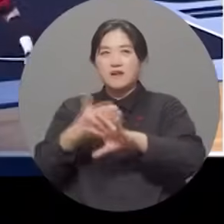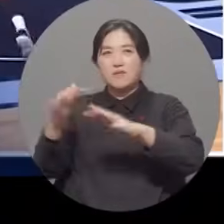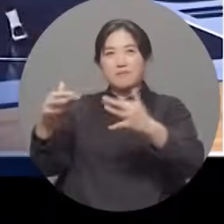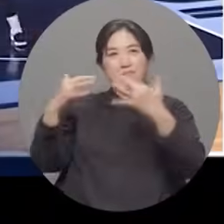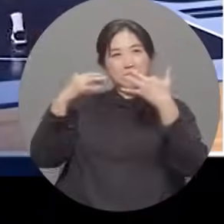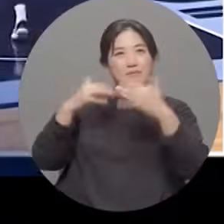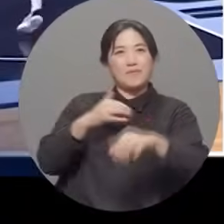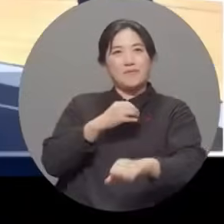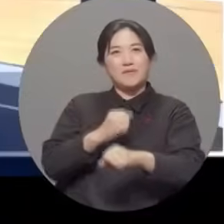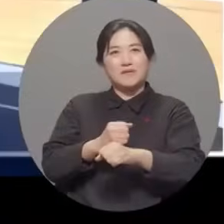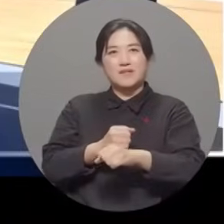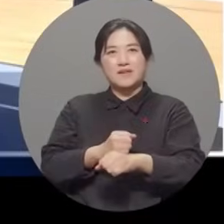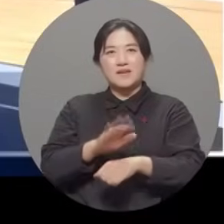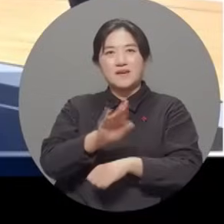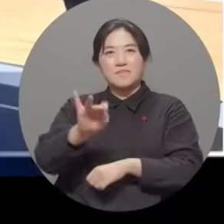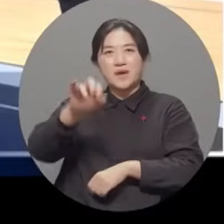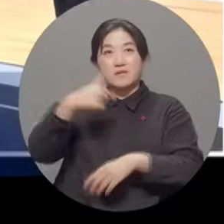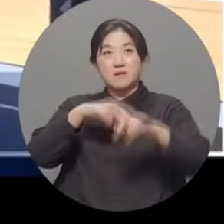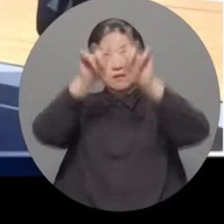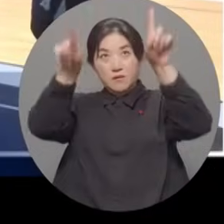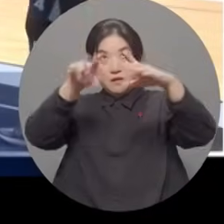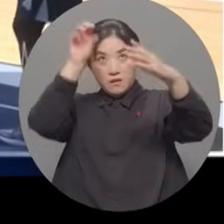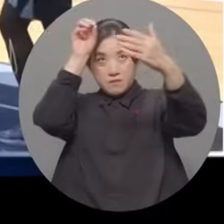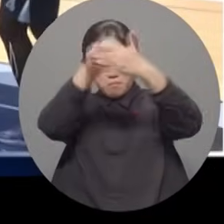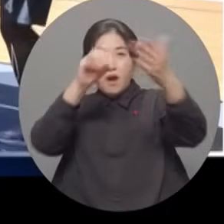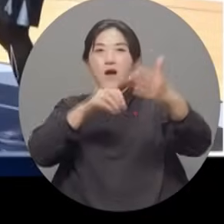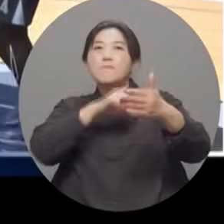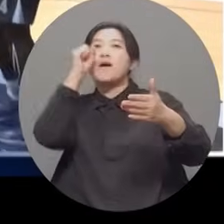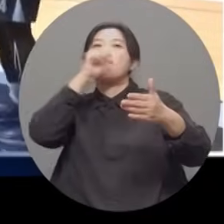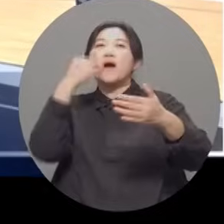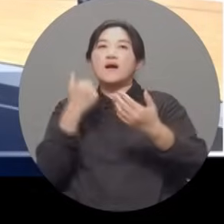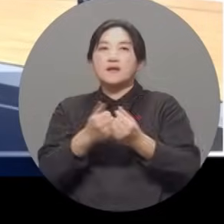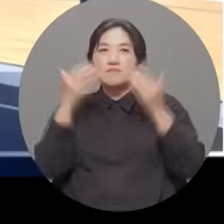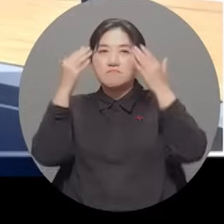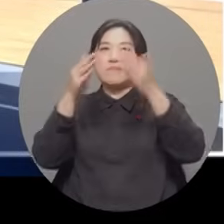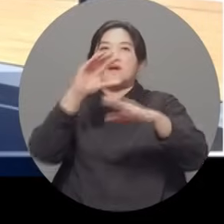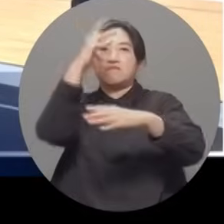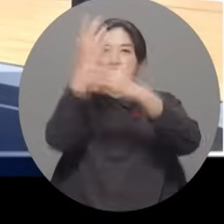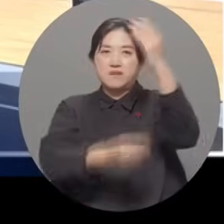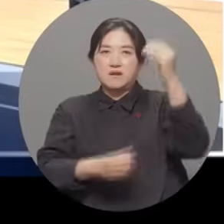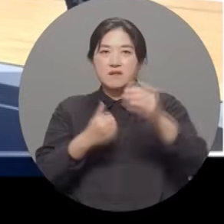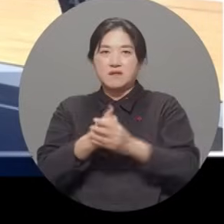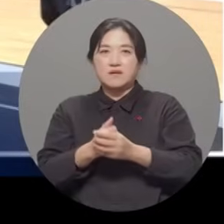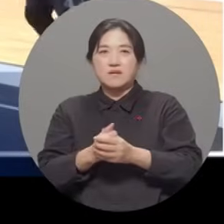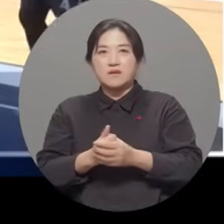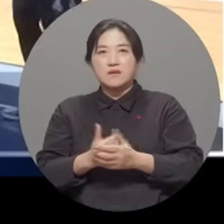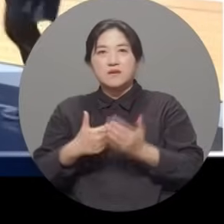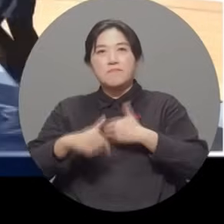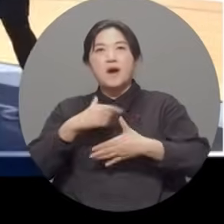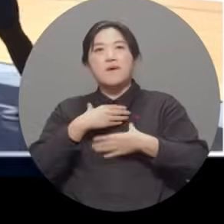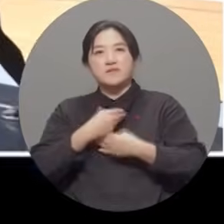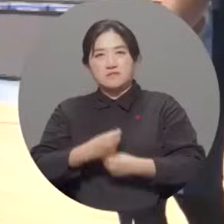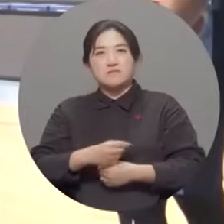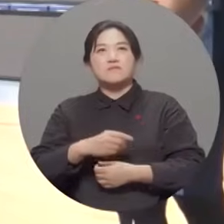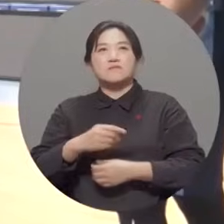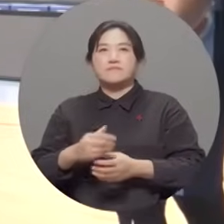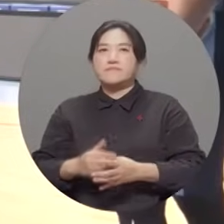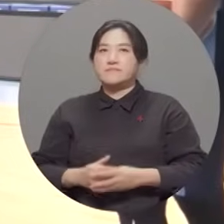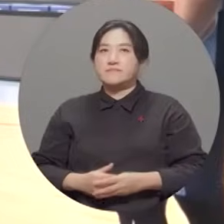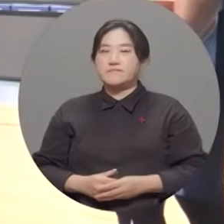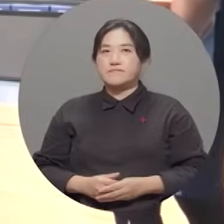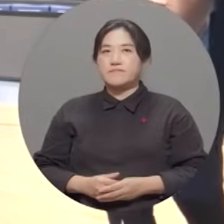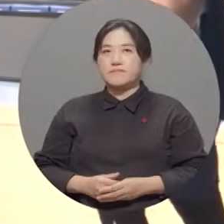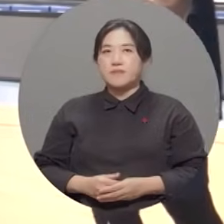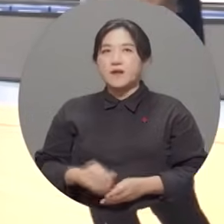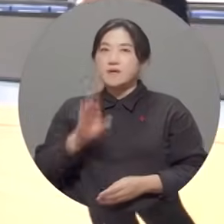몰랐습니다. 뱅크슛은 이제 거기만 맞추면 들어간다는 생각에 그렇게 쏘는 것 같고 아무래도 그냥 심리적인 요소가 제일 큰 것 같습니다.